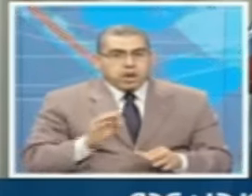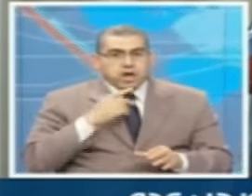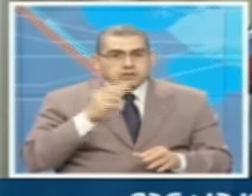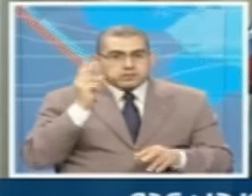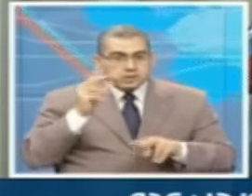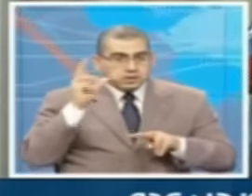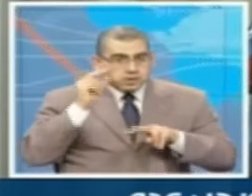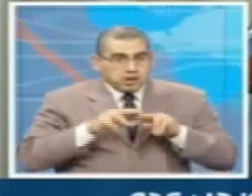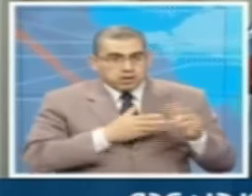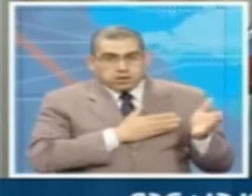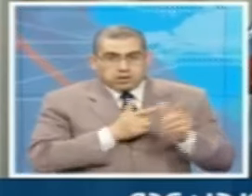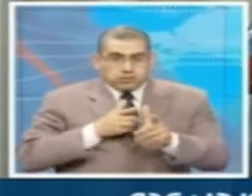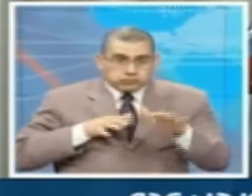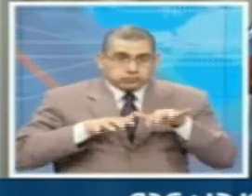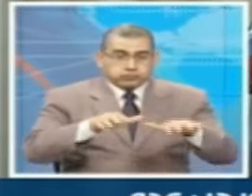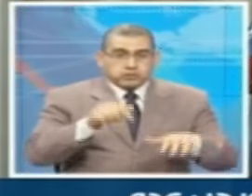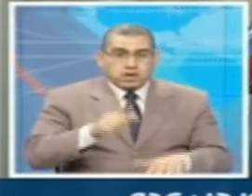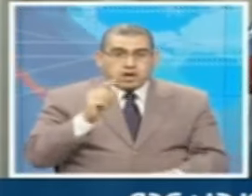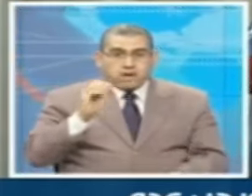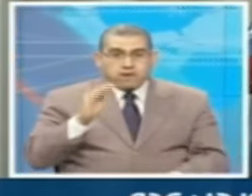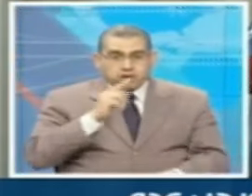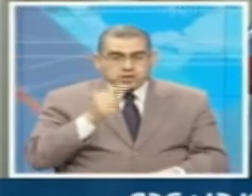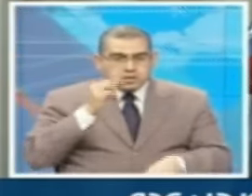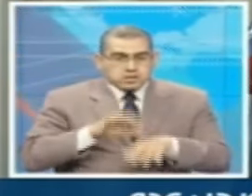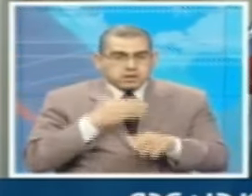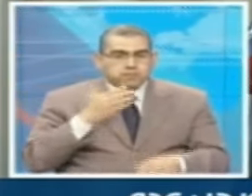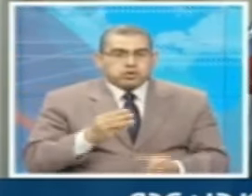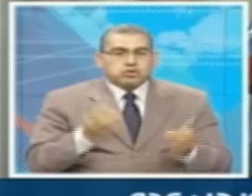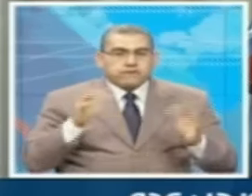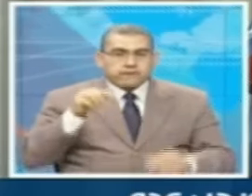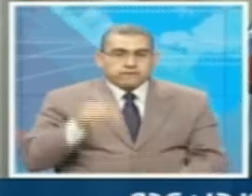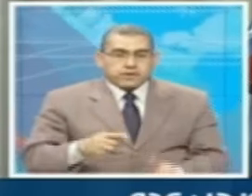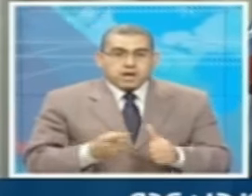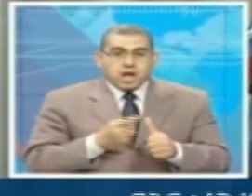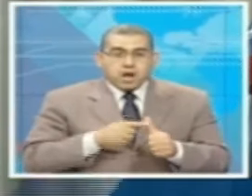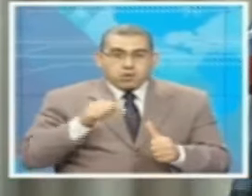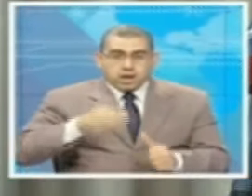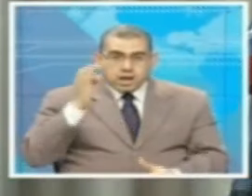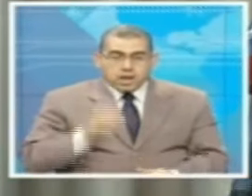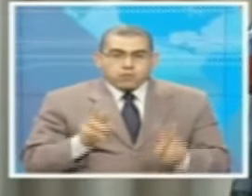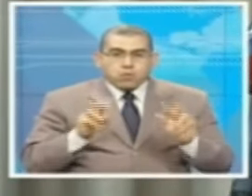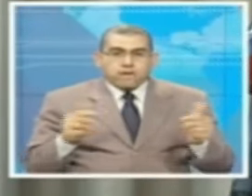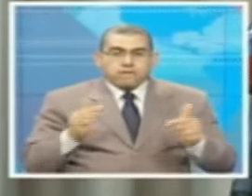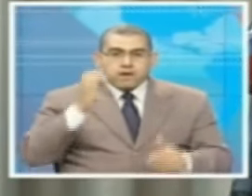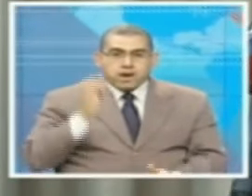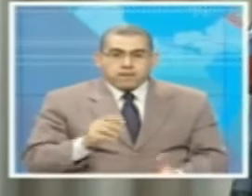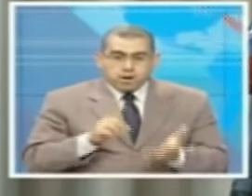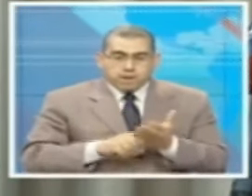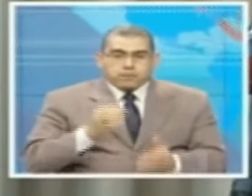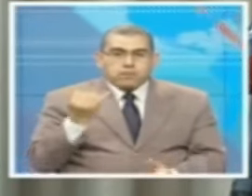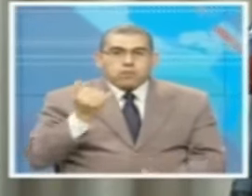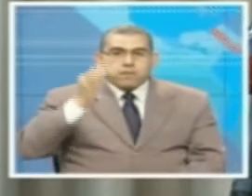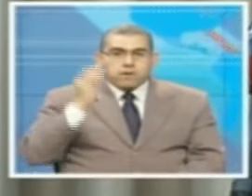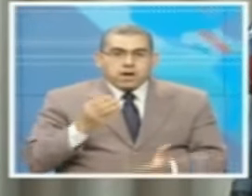البري لرفح قد يسفر عن كارثة إنسانية. الأولوية الآن لوقف إطلاق النار، وهو أمر ضروري في